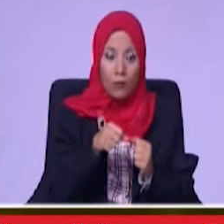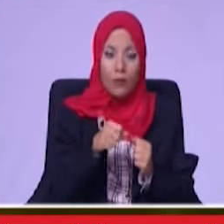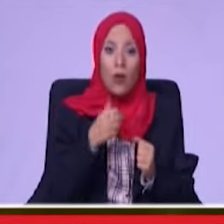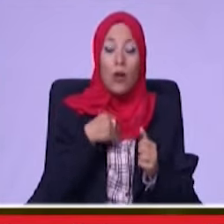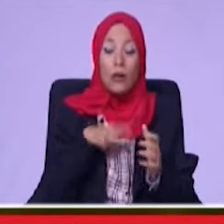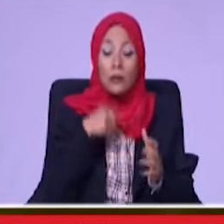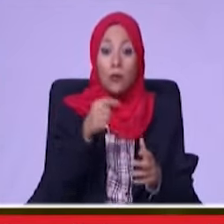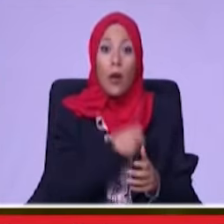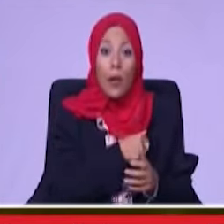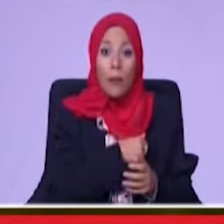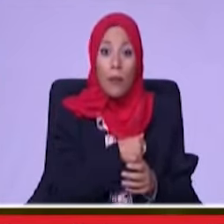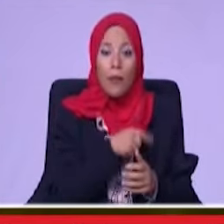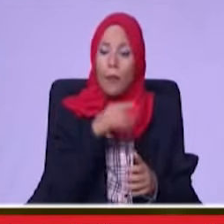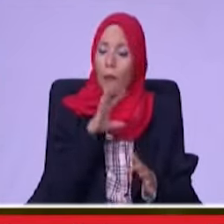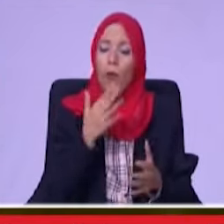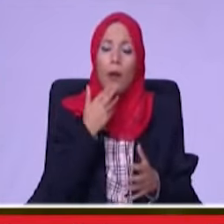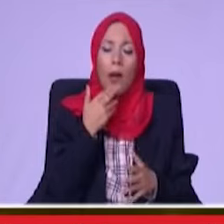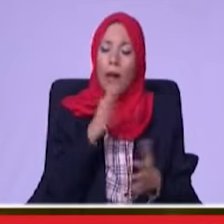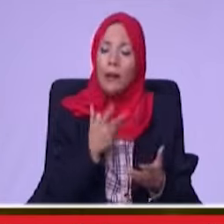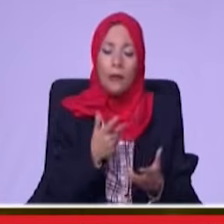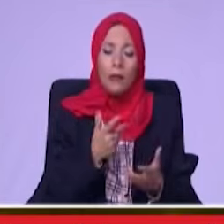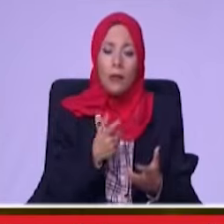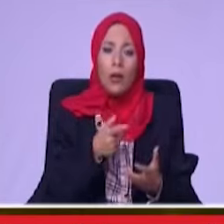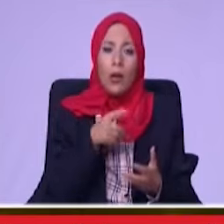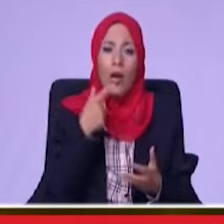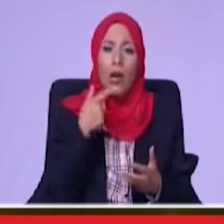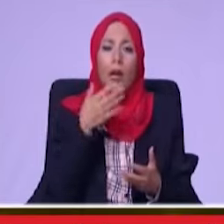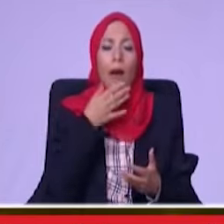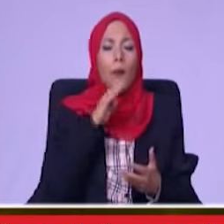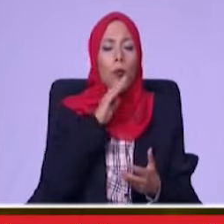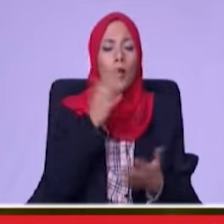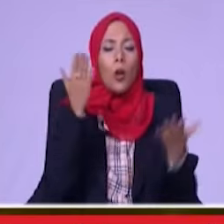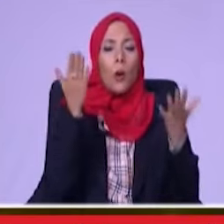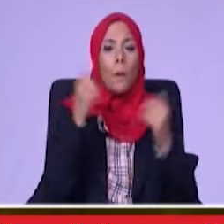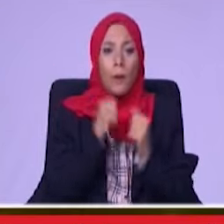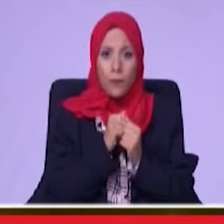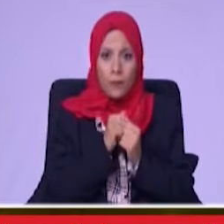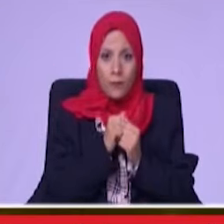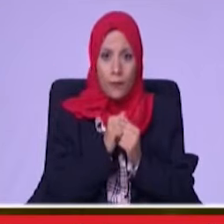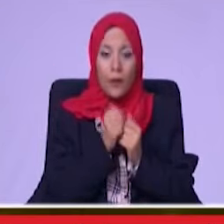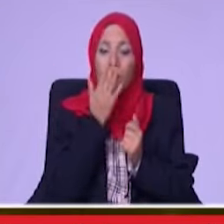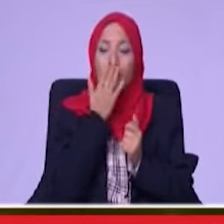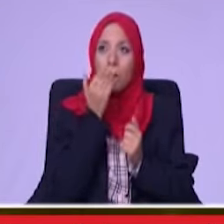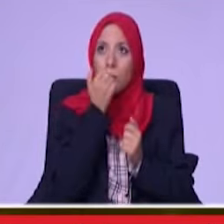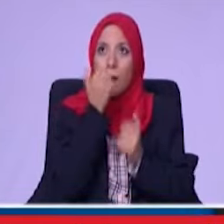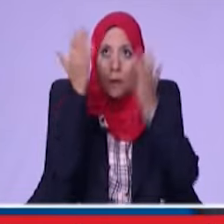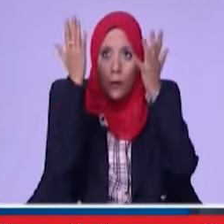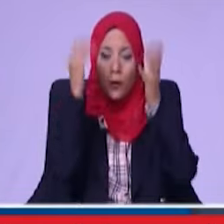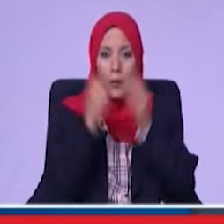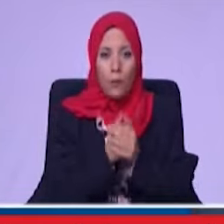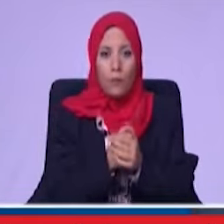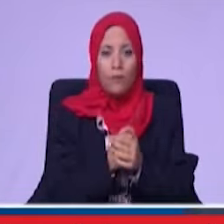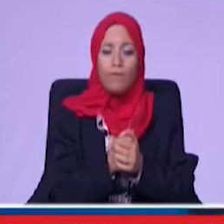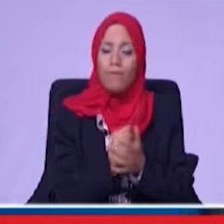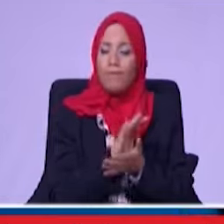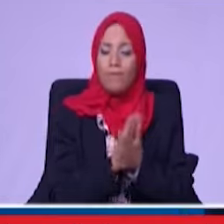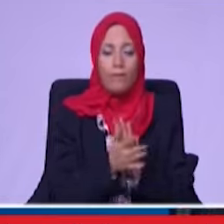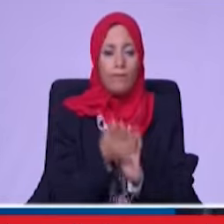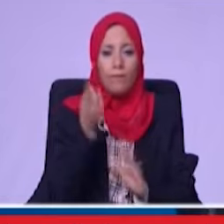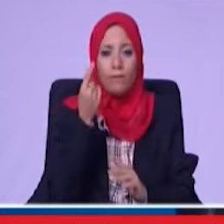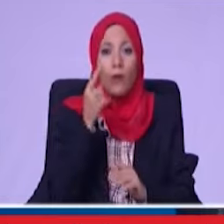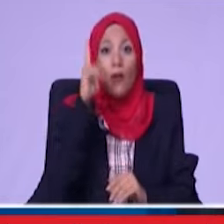نعم. ماذا قال عبدي؟ والله أعلم. قال وحمدك واسترجع، يعني قال إن الحمد لله إن له إن إليه راجعون. فيقول